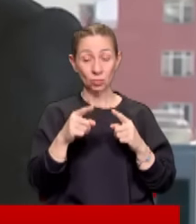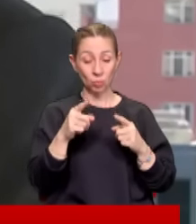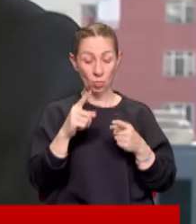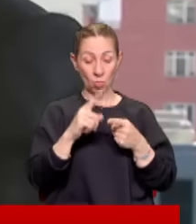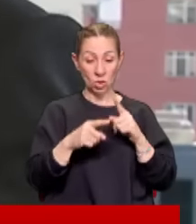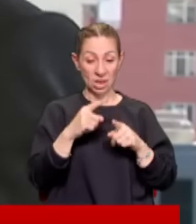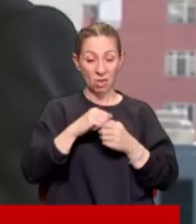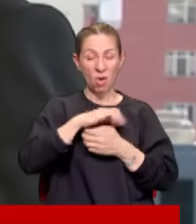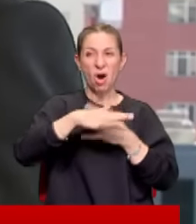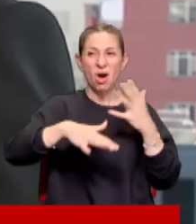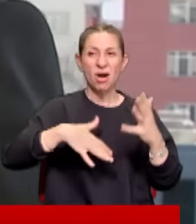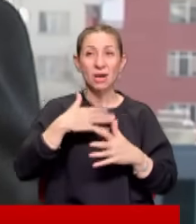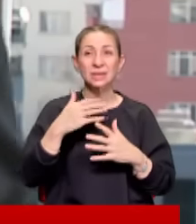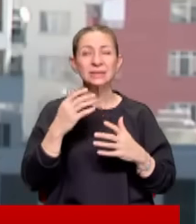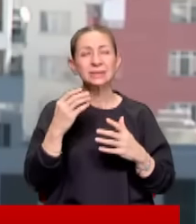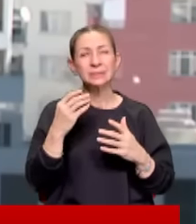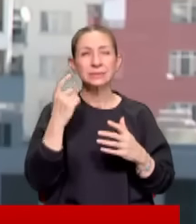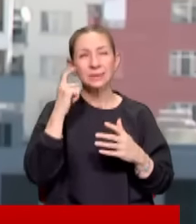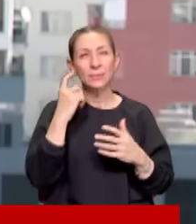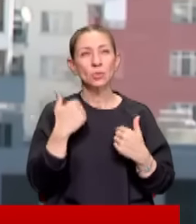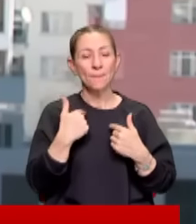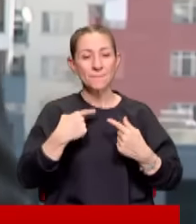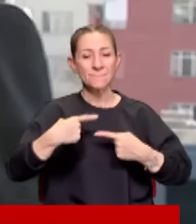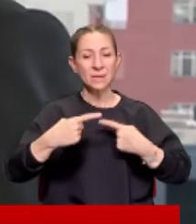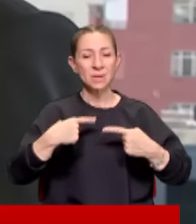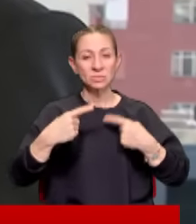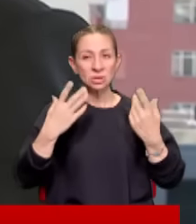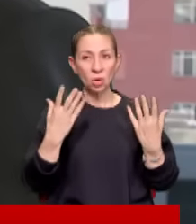siyasetin hengamesinde sanıyorum birbirimizle olan